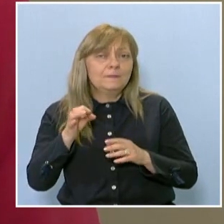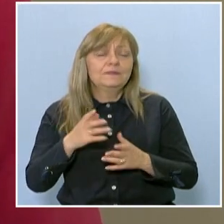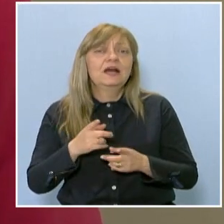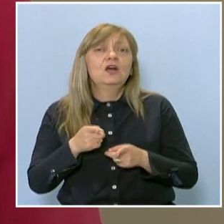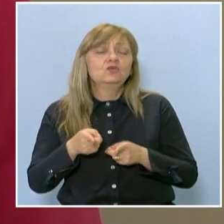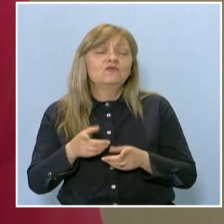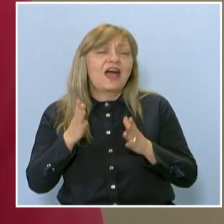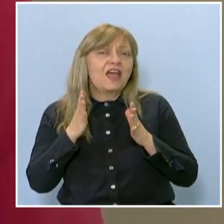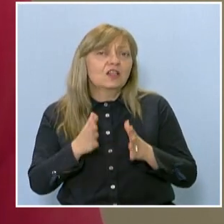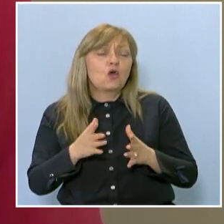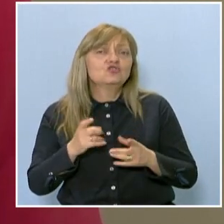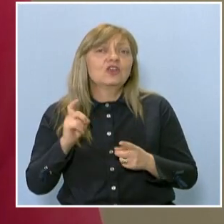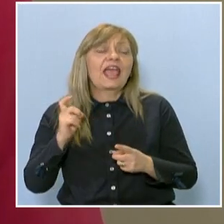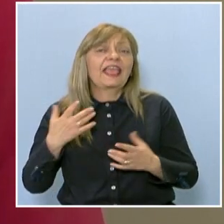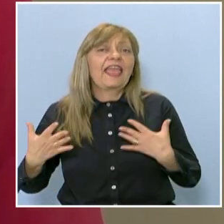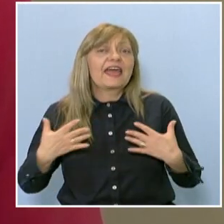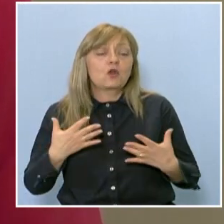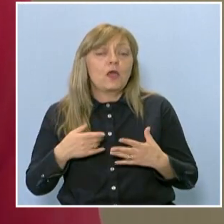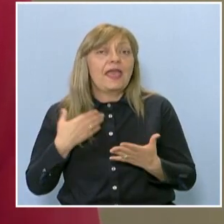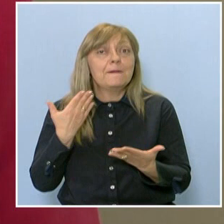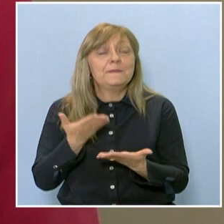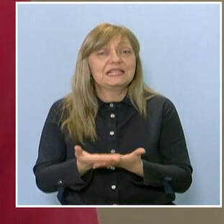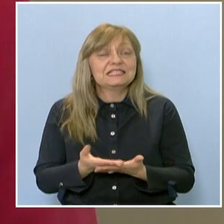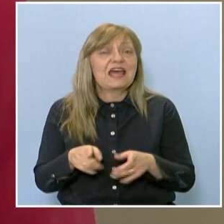герой, е представен като